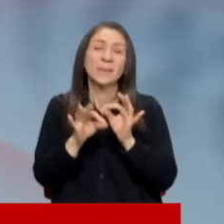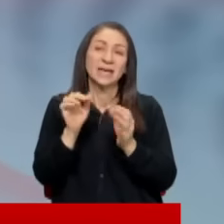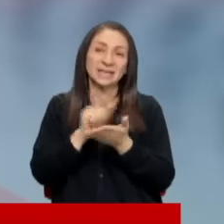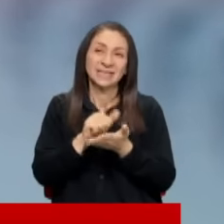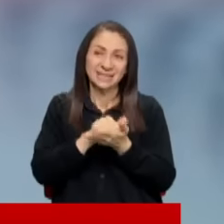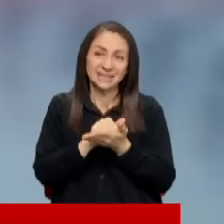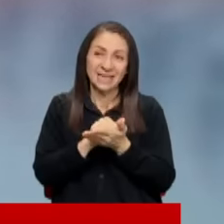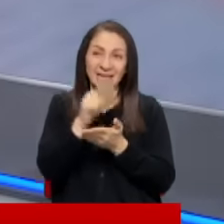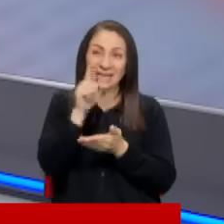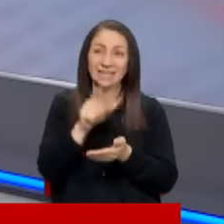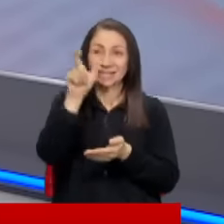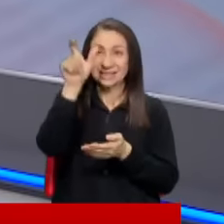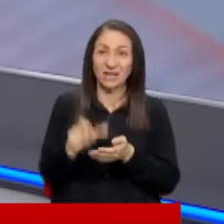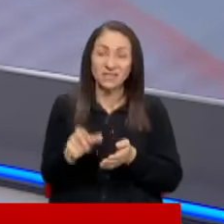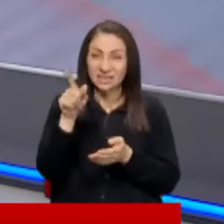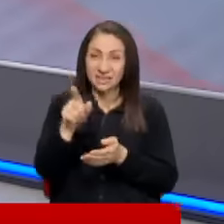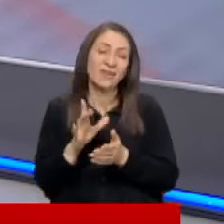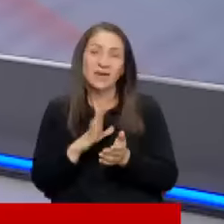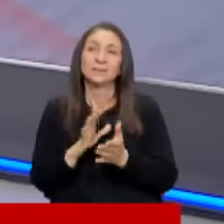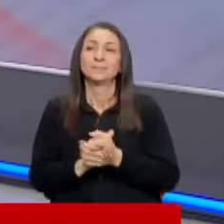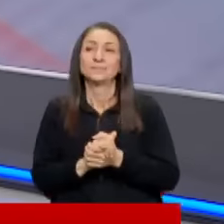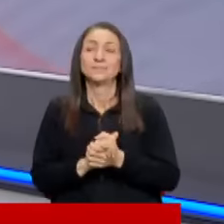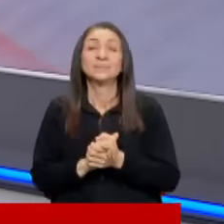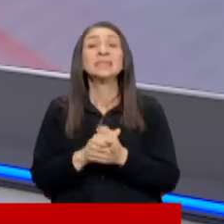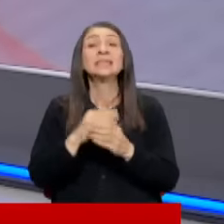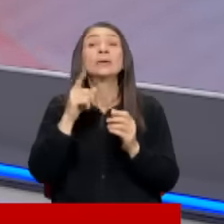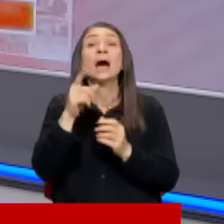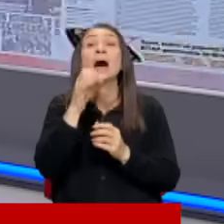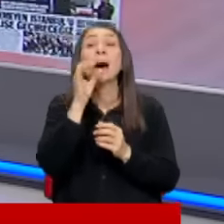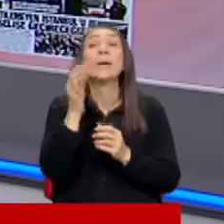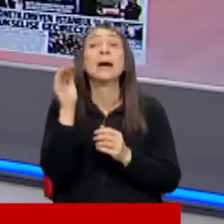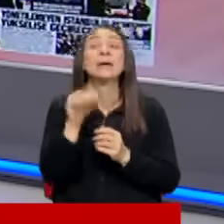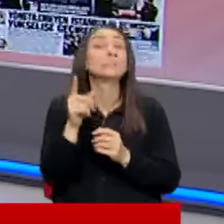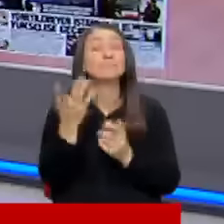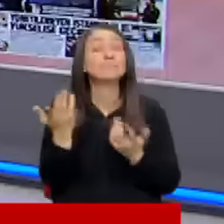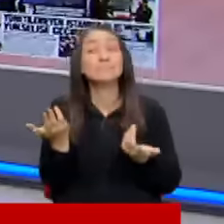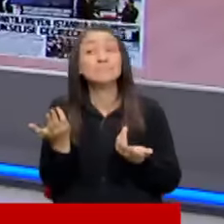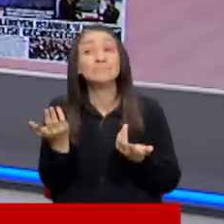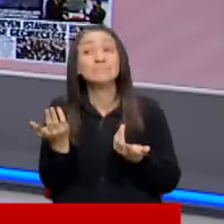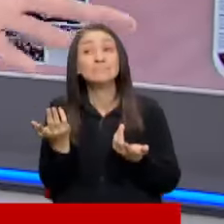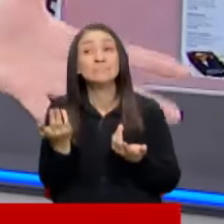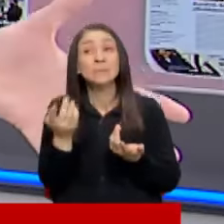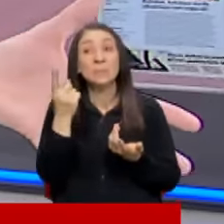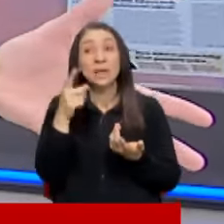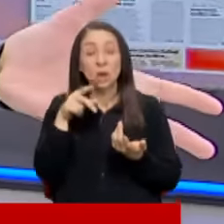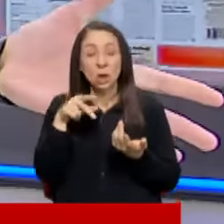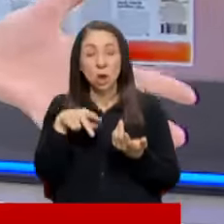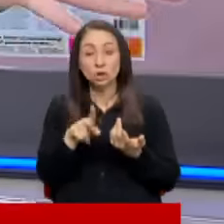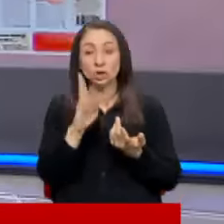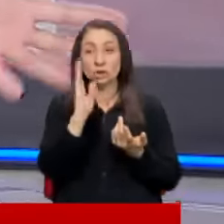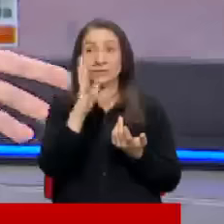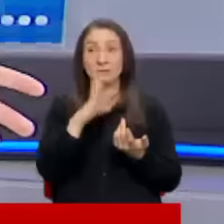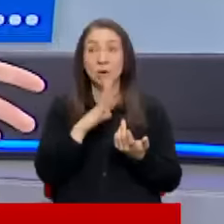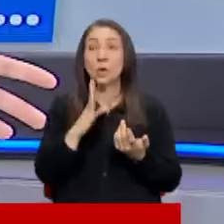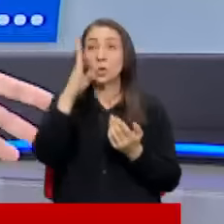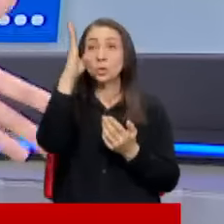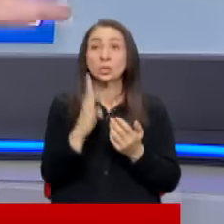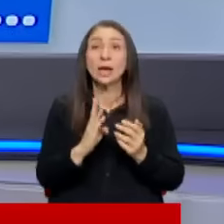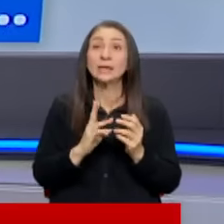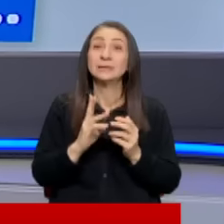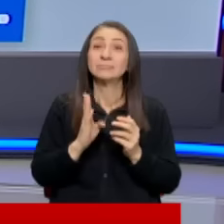gazetesinin ilk sayfasında yer alıyor. Sıradaki haberimize gelecek olursak, bir yolcumuz vardı. Uzaya